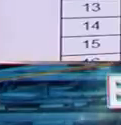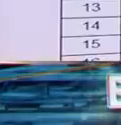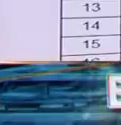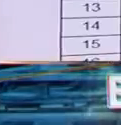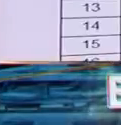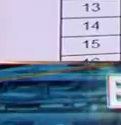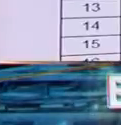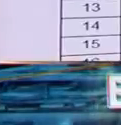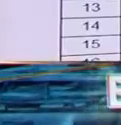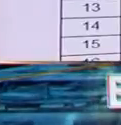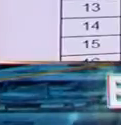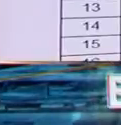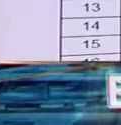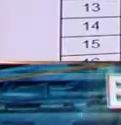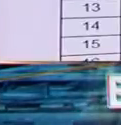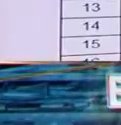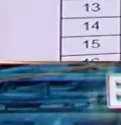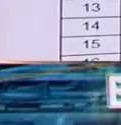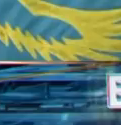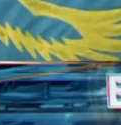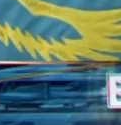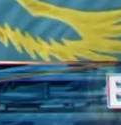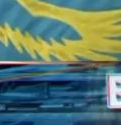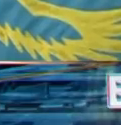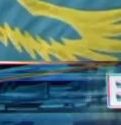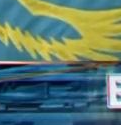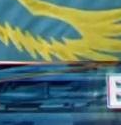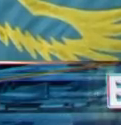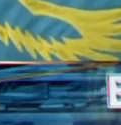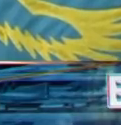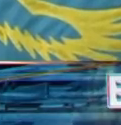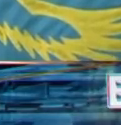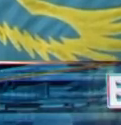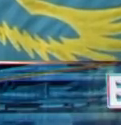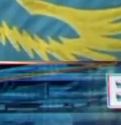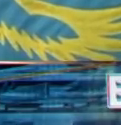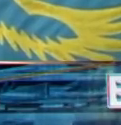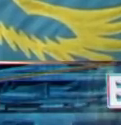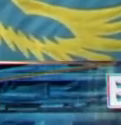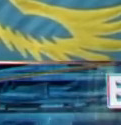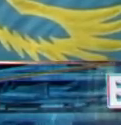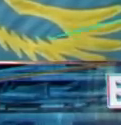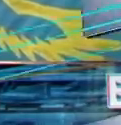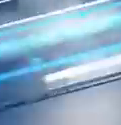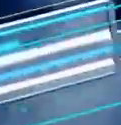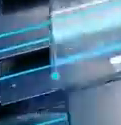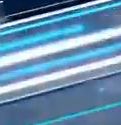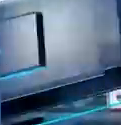Мақсат 27 000 адамды жұмыспен қамту. Жол картасындағы барлық жобалар жүзеге асырылады.